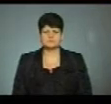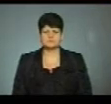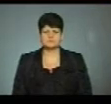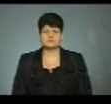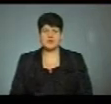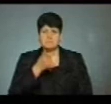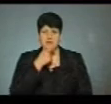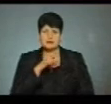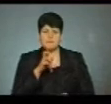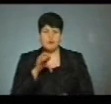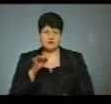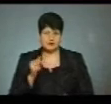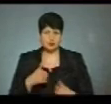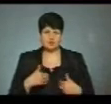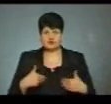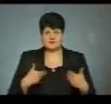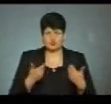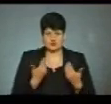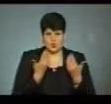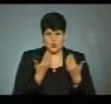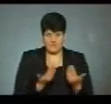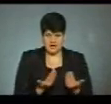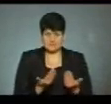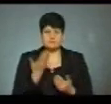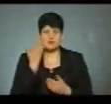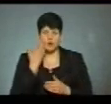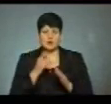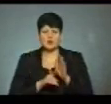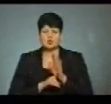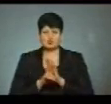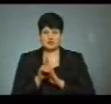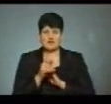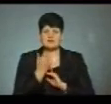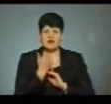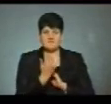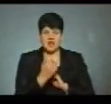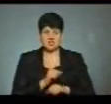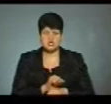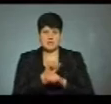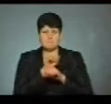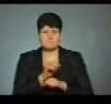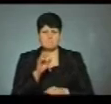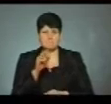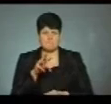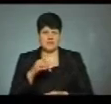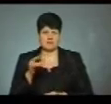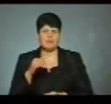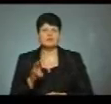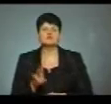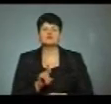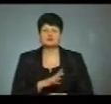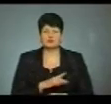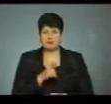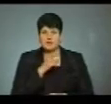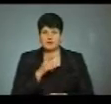Пане Богдане, насамперед хочу звернутися до вас. Коли розпочався ваш Майдан? Що це був за період? Мій